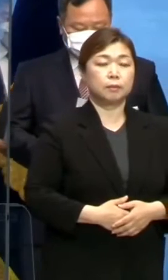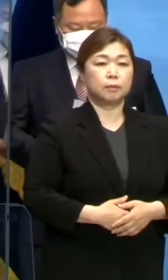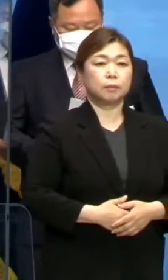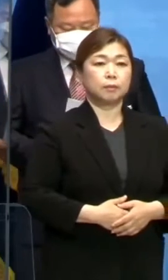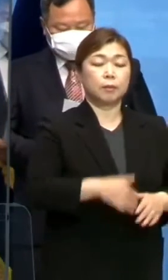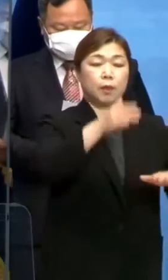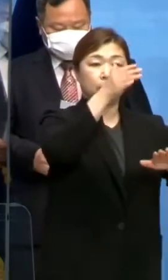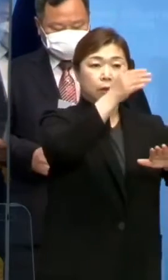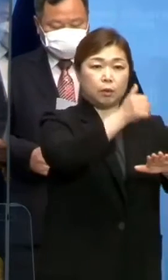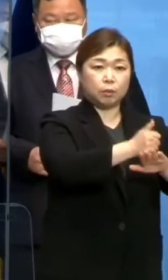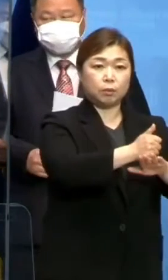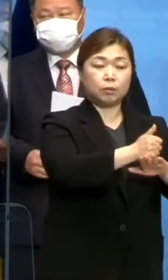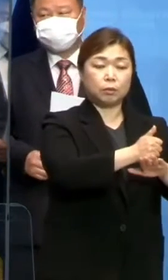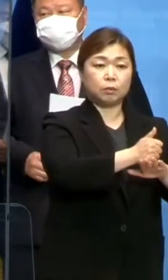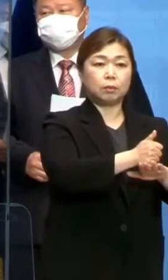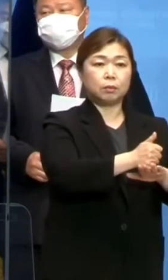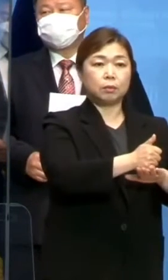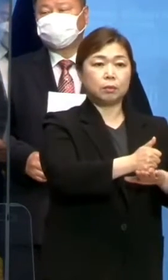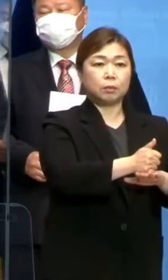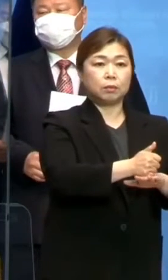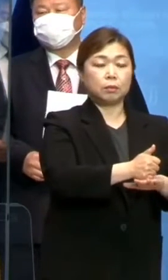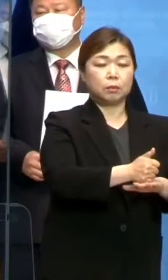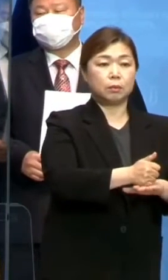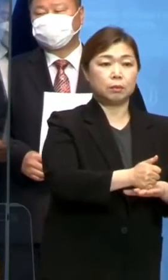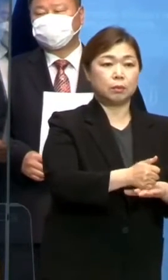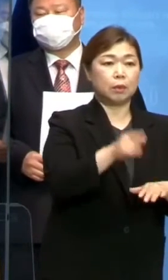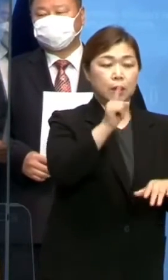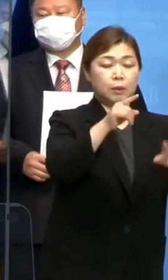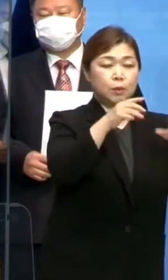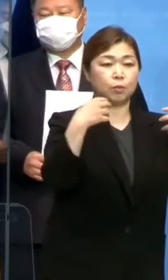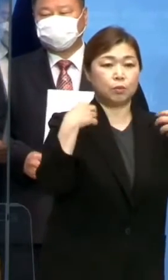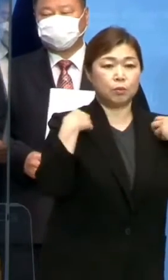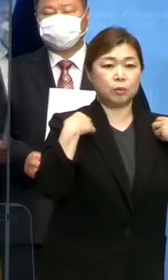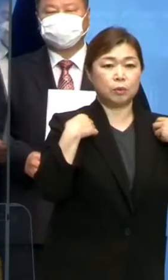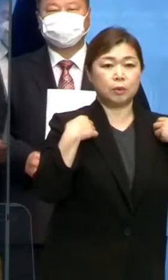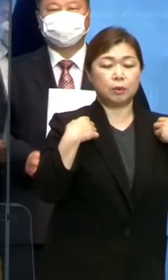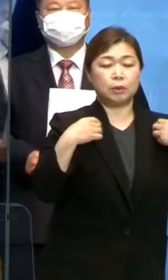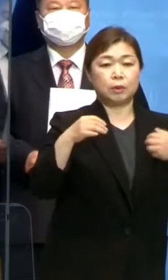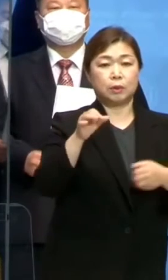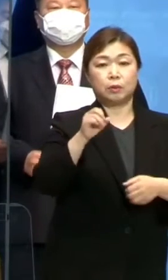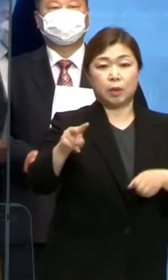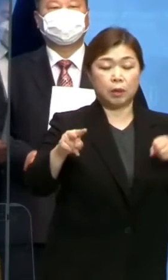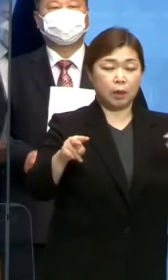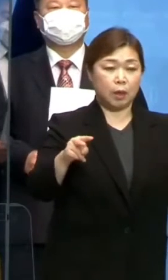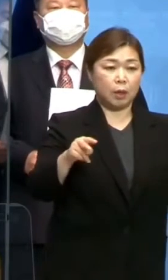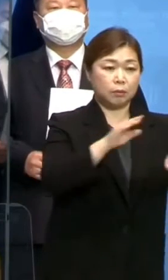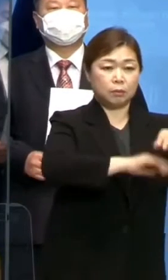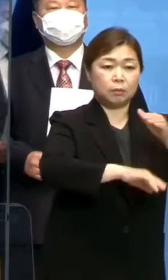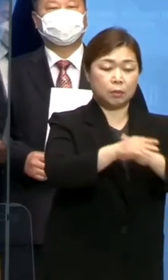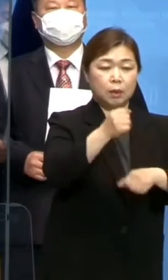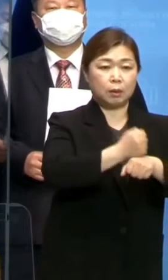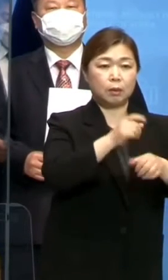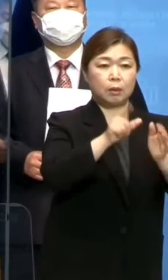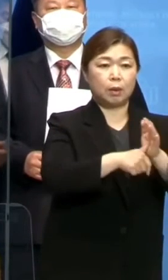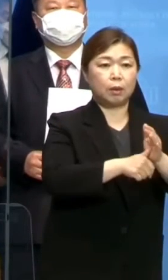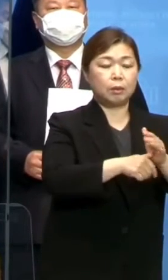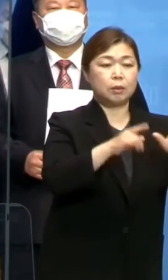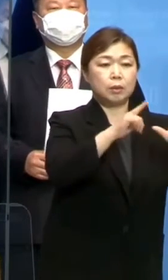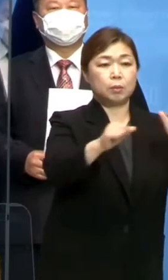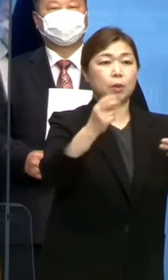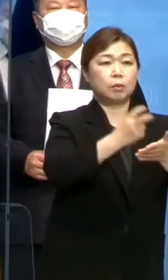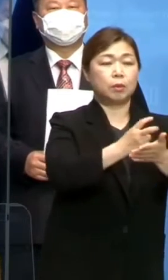결국 강 정부 야구의 구조가 고착화 되면서 지방 후에는 법령에 죄악과